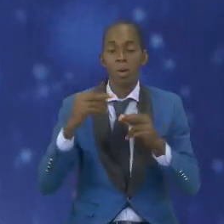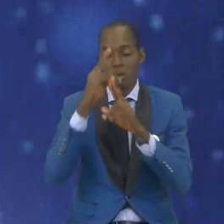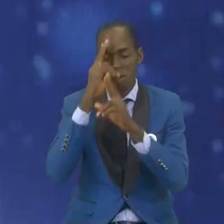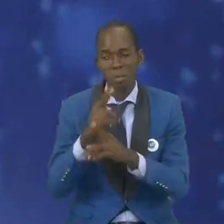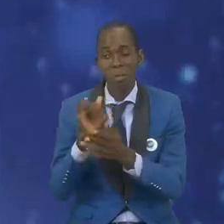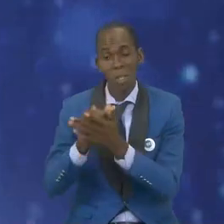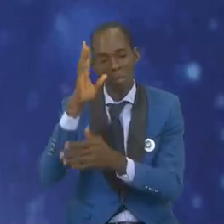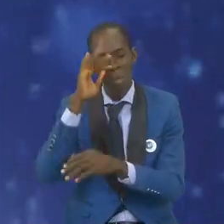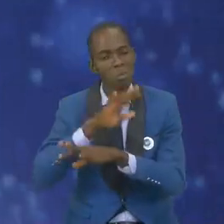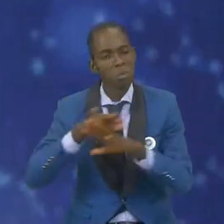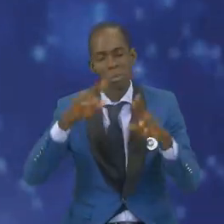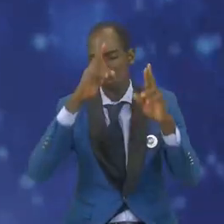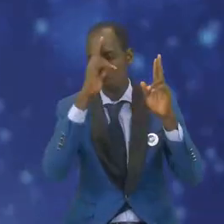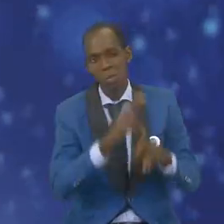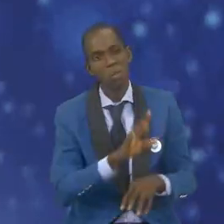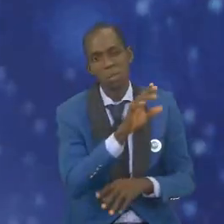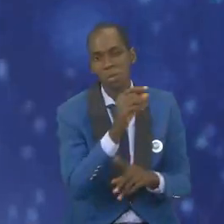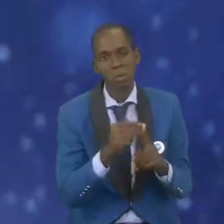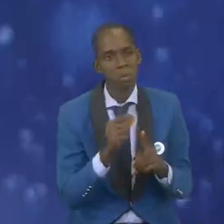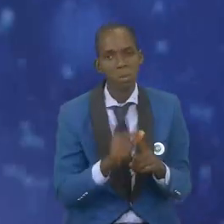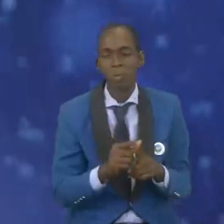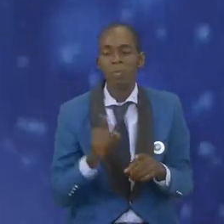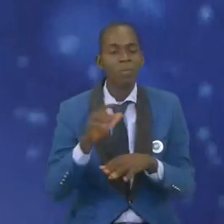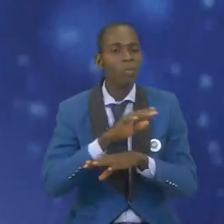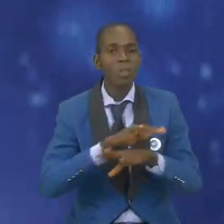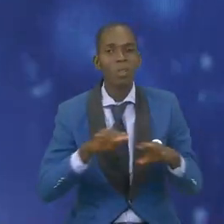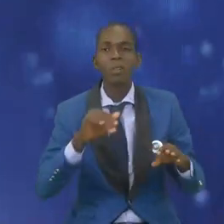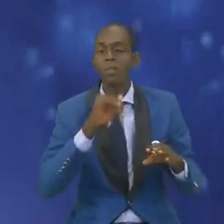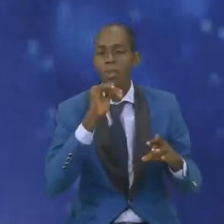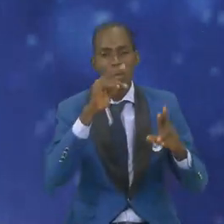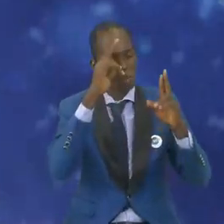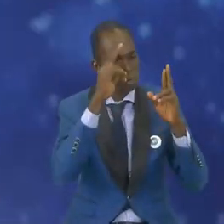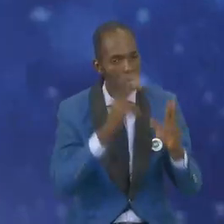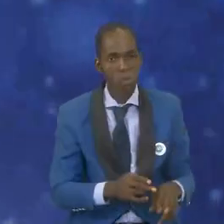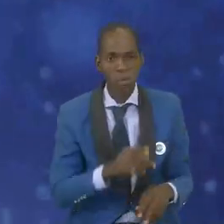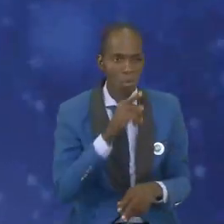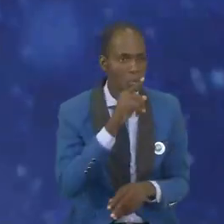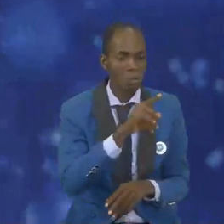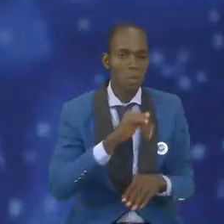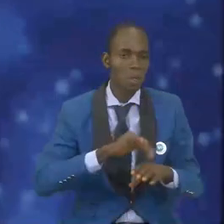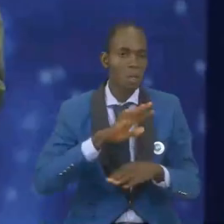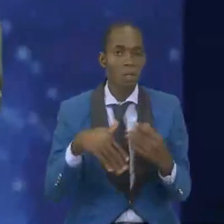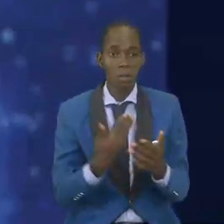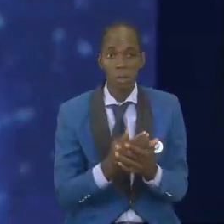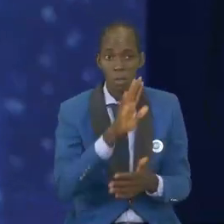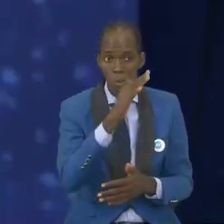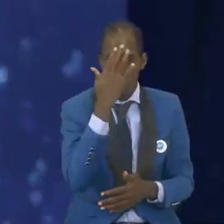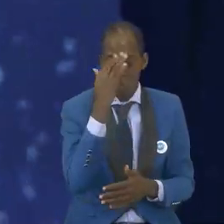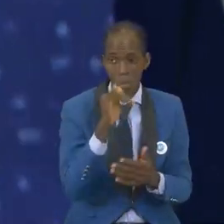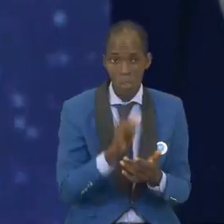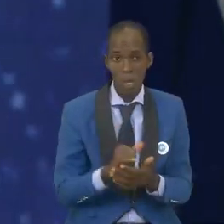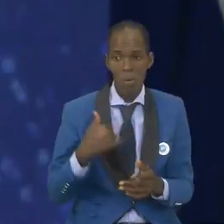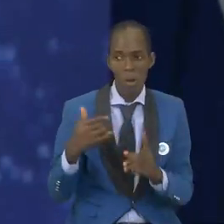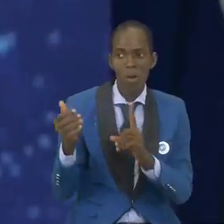promouvoir à un lieu d'honneur, cet homme, il ne te considère pas, hein, et il ne